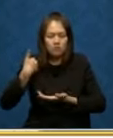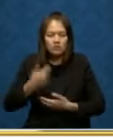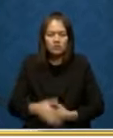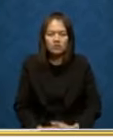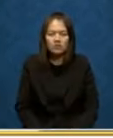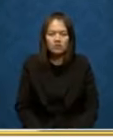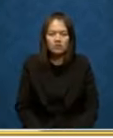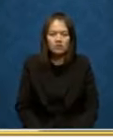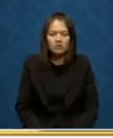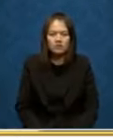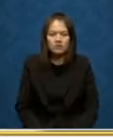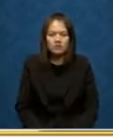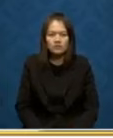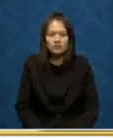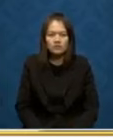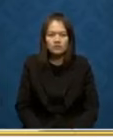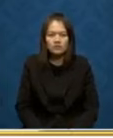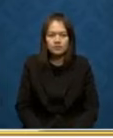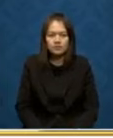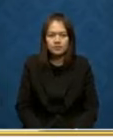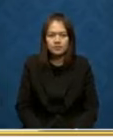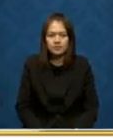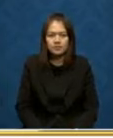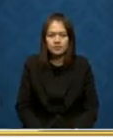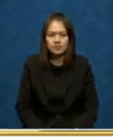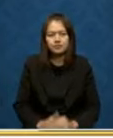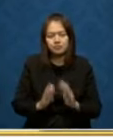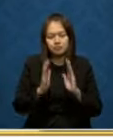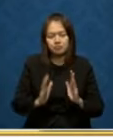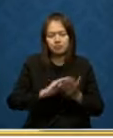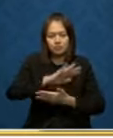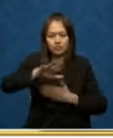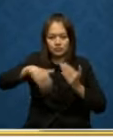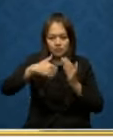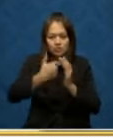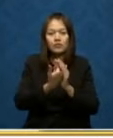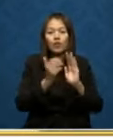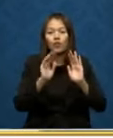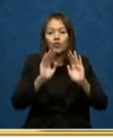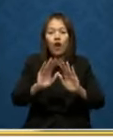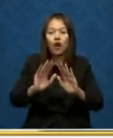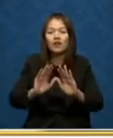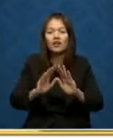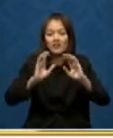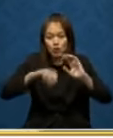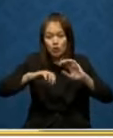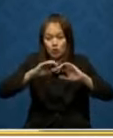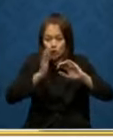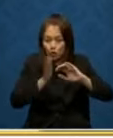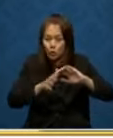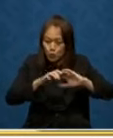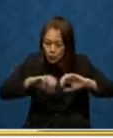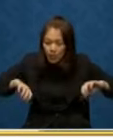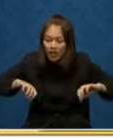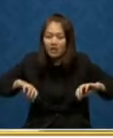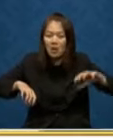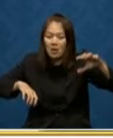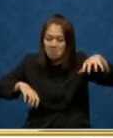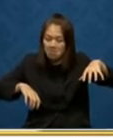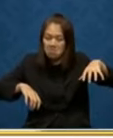ที่จริงแล้วเนี่ยหลายท่านด้วยกันบอกว่าฝากเรื่องทุเรียนลงทุเรียน